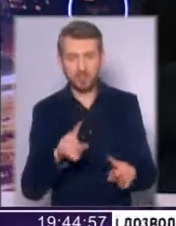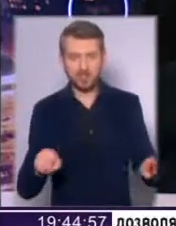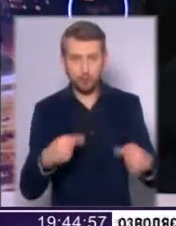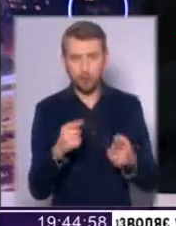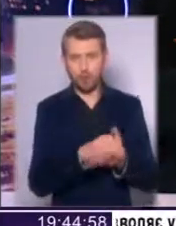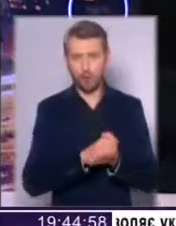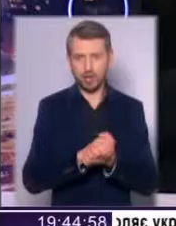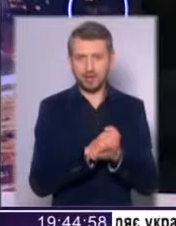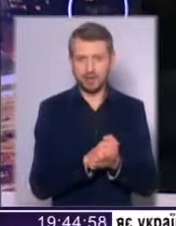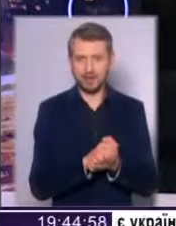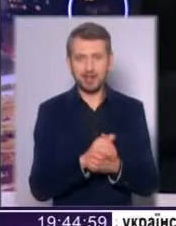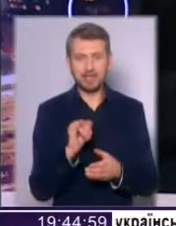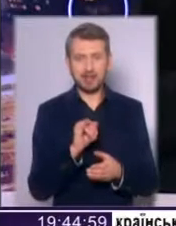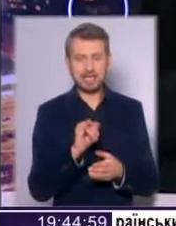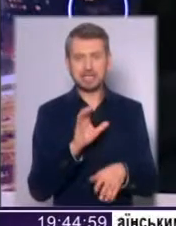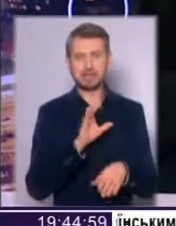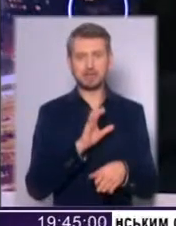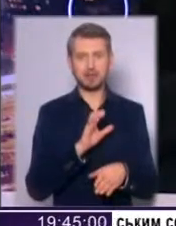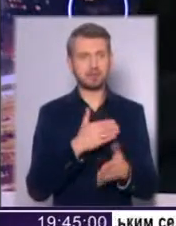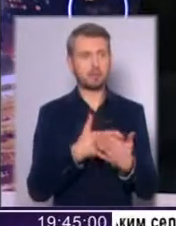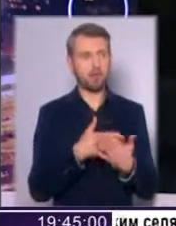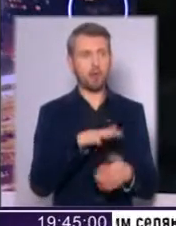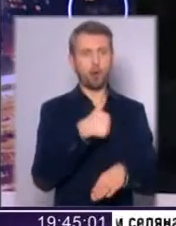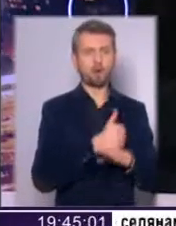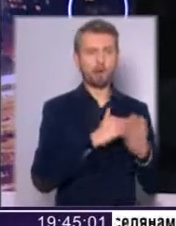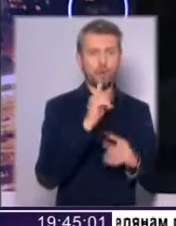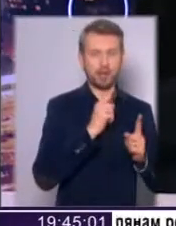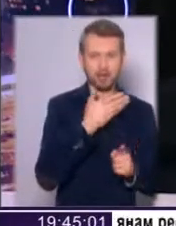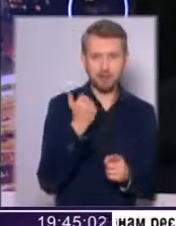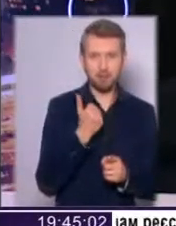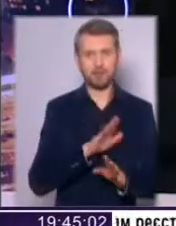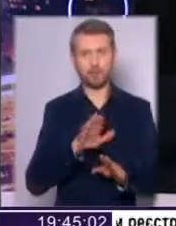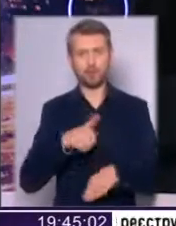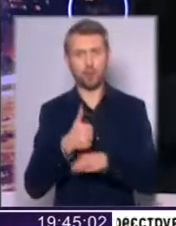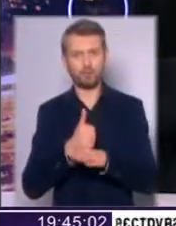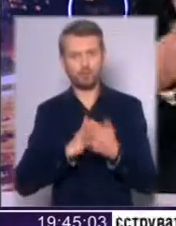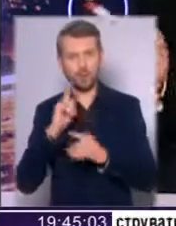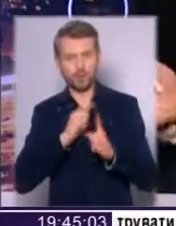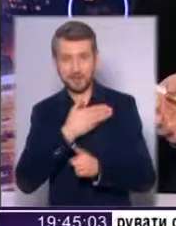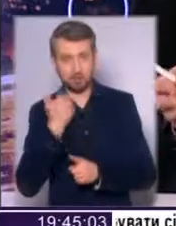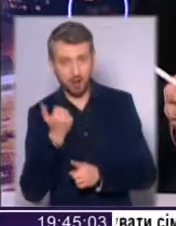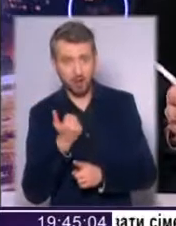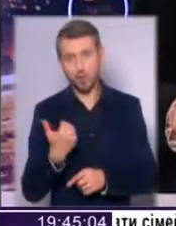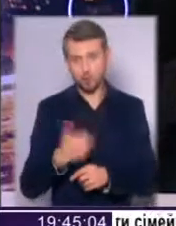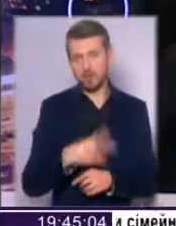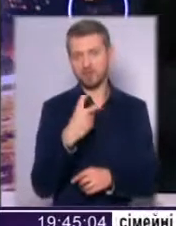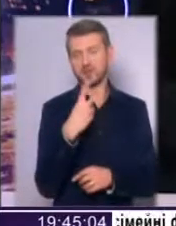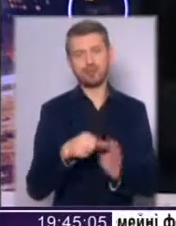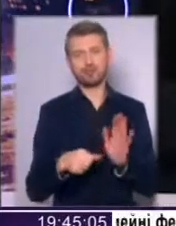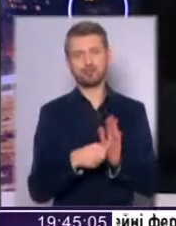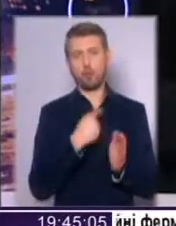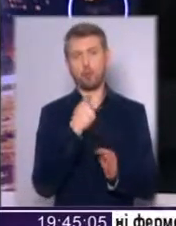коаліції, і ніколи не було б секретаря голови Верховної Ради і заступника голови, то було б уже 226 голосів, вони